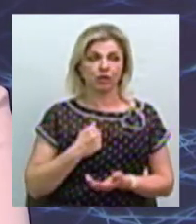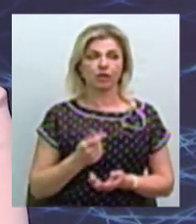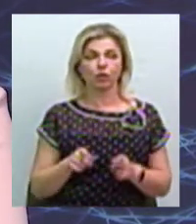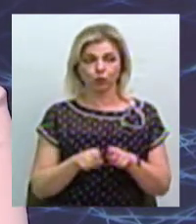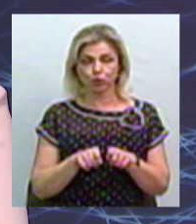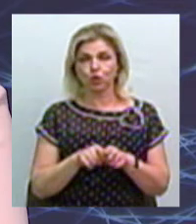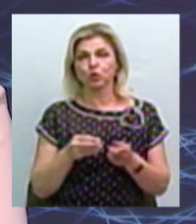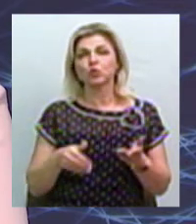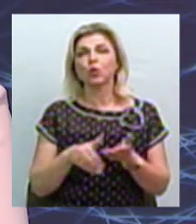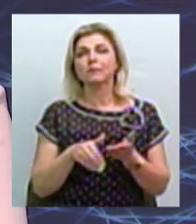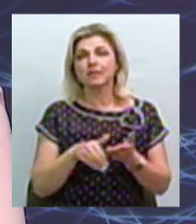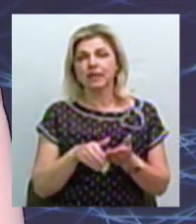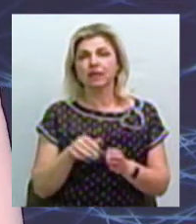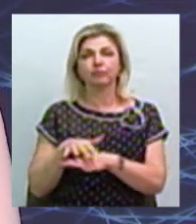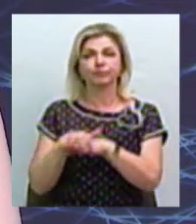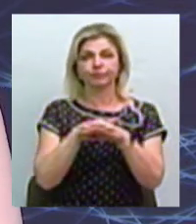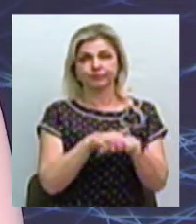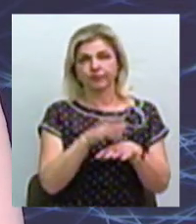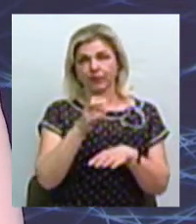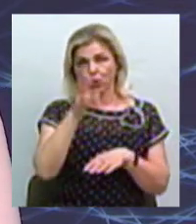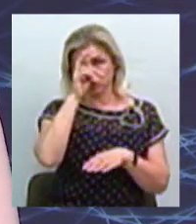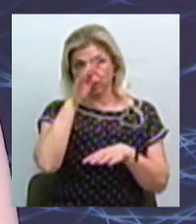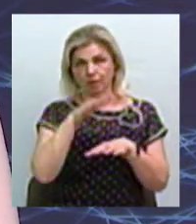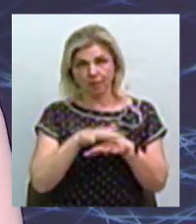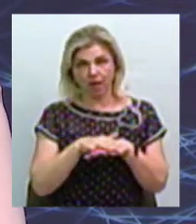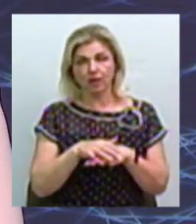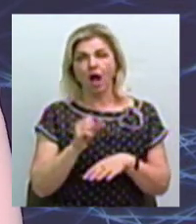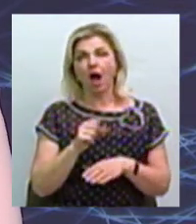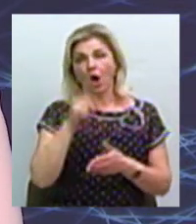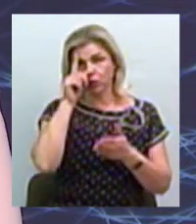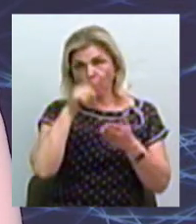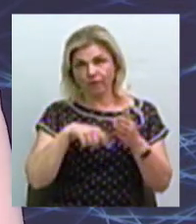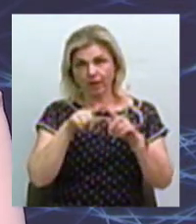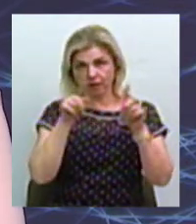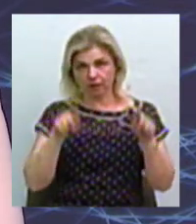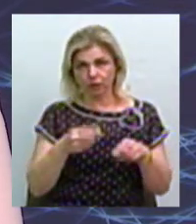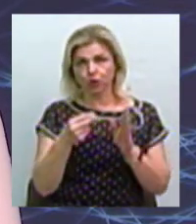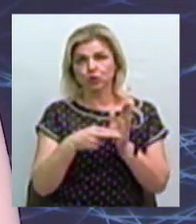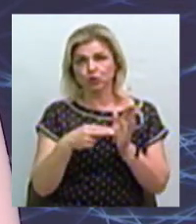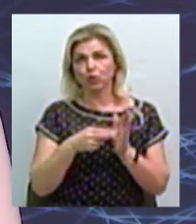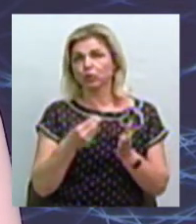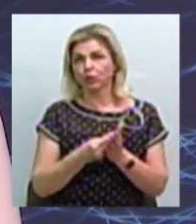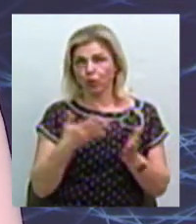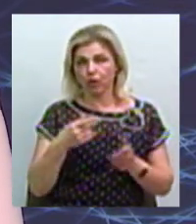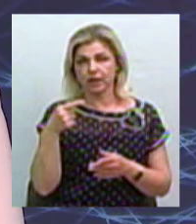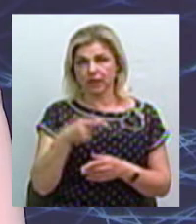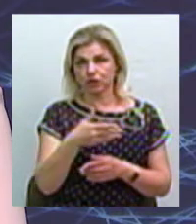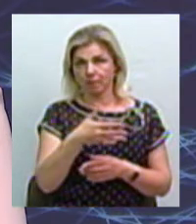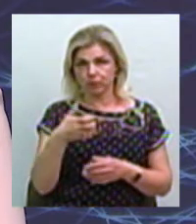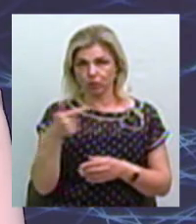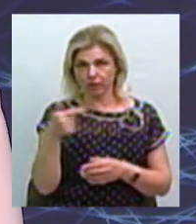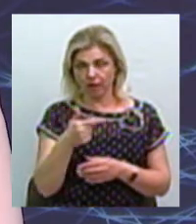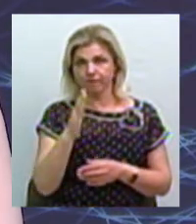Також субсидія перераховується на Ощадбанк. Що стосується довіреності, яка стоїть понад 1500 гривень, то в законі